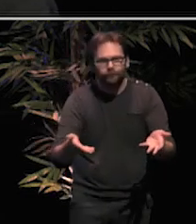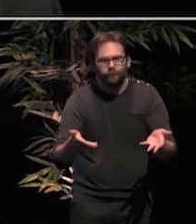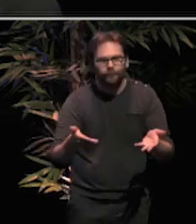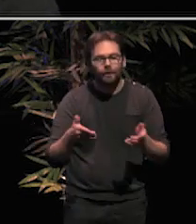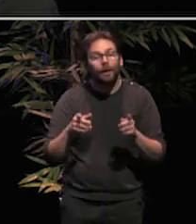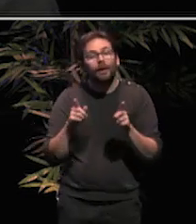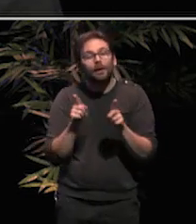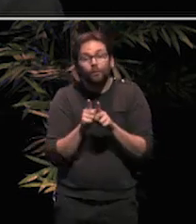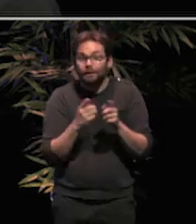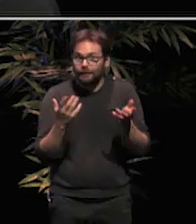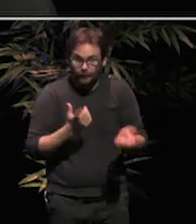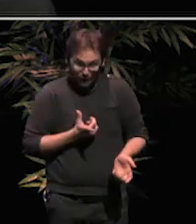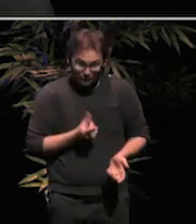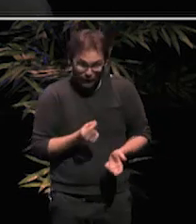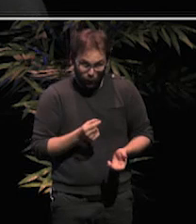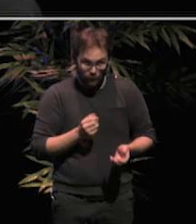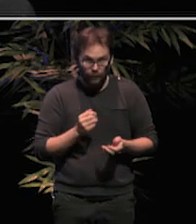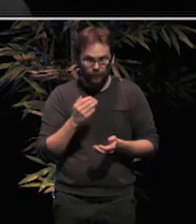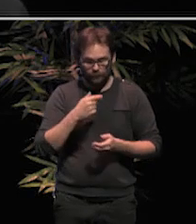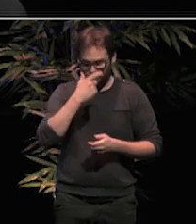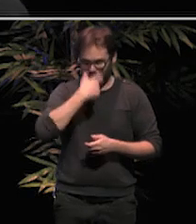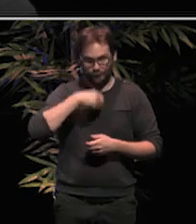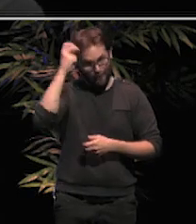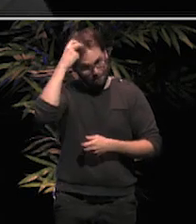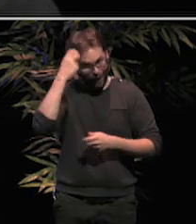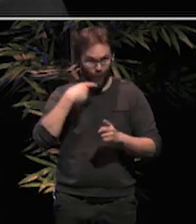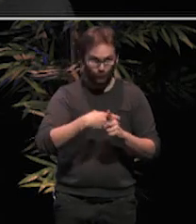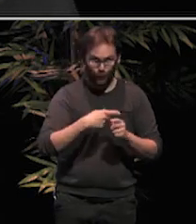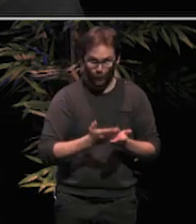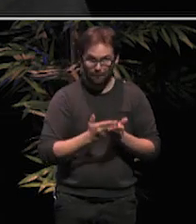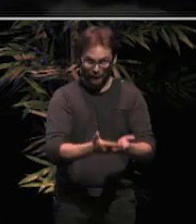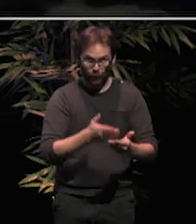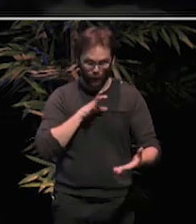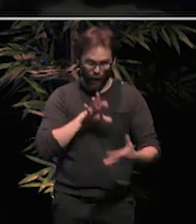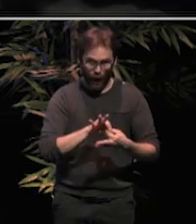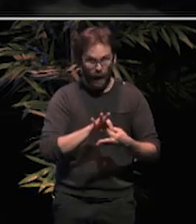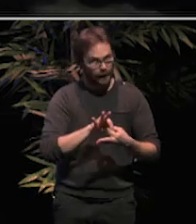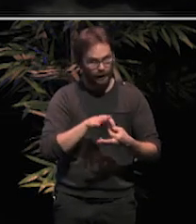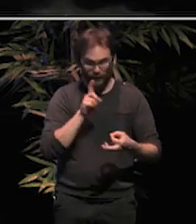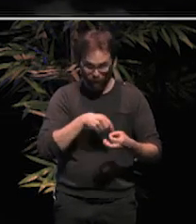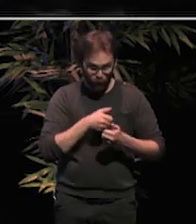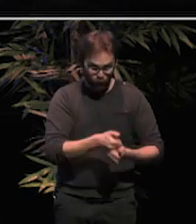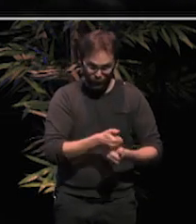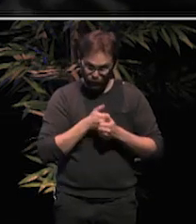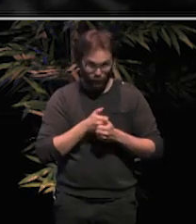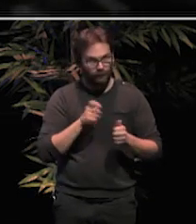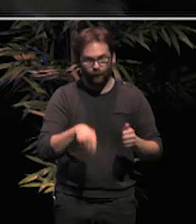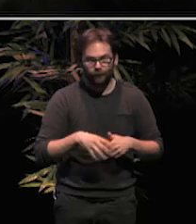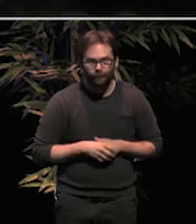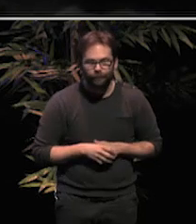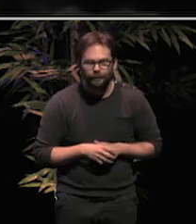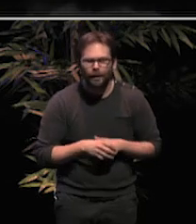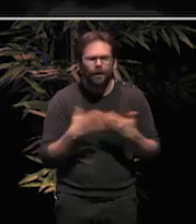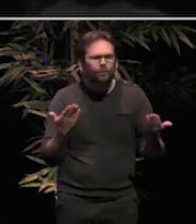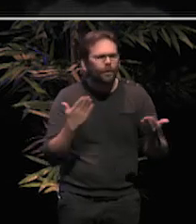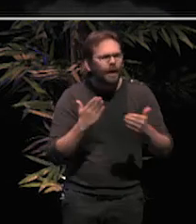binôme qui se construit, bateau et marin, et il faut composer avec, quoi. Donc voilà, le dépassement de